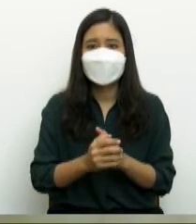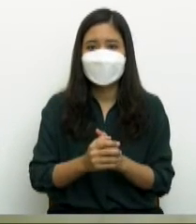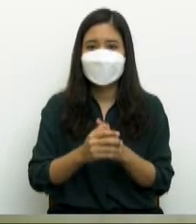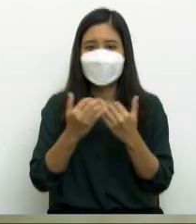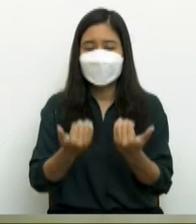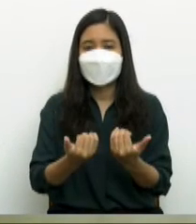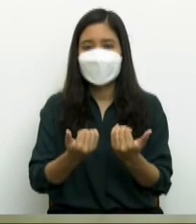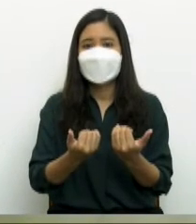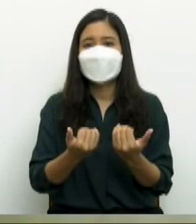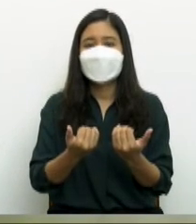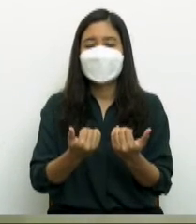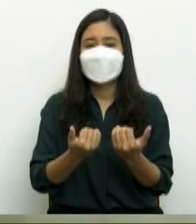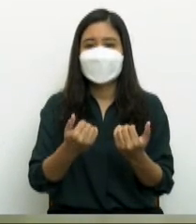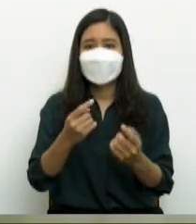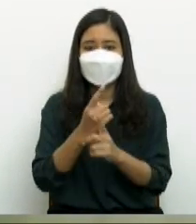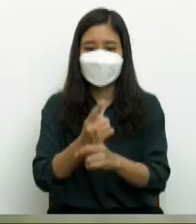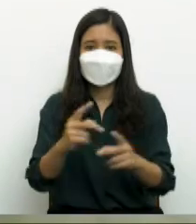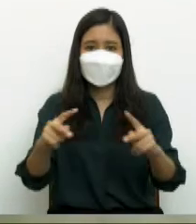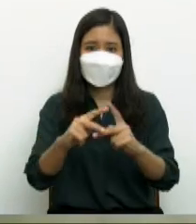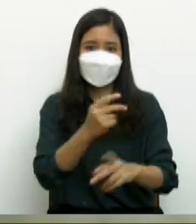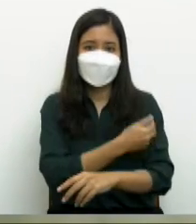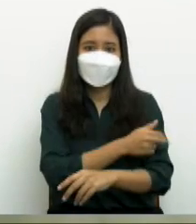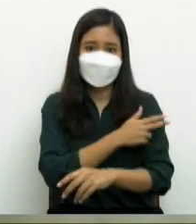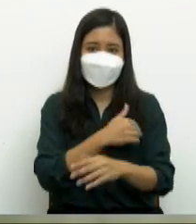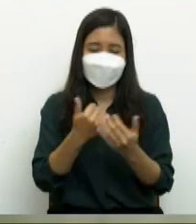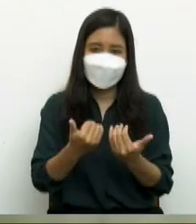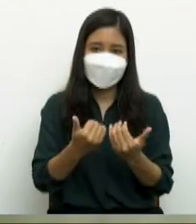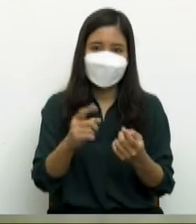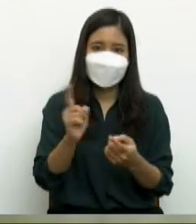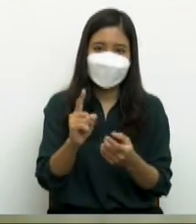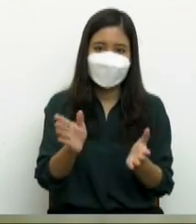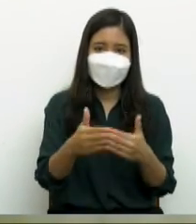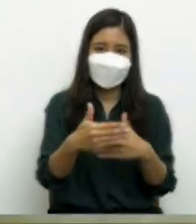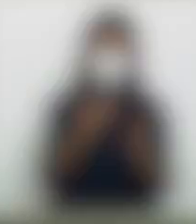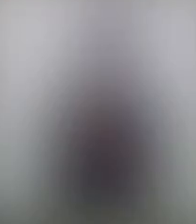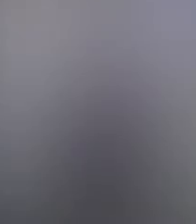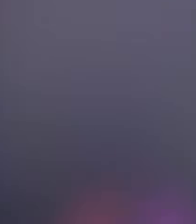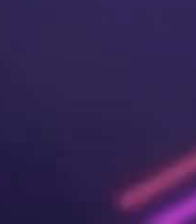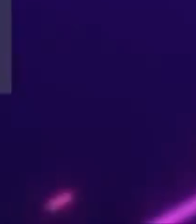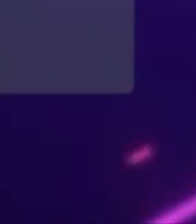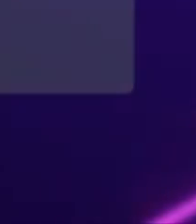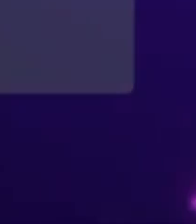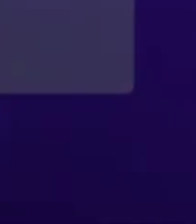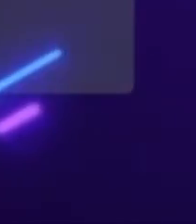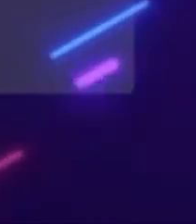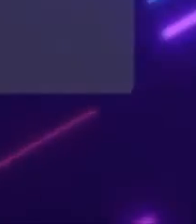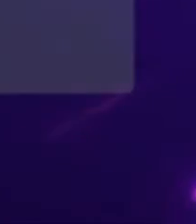อะส่งสัญญาณจะห้องทำงานไปอย่างที่ลองคุณครูทั่วประเทศ